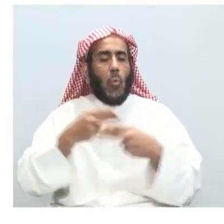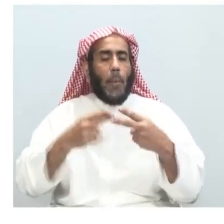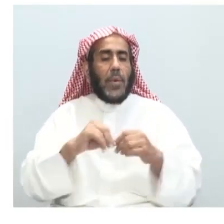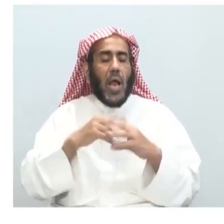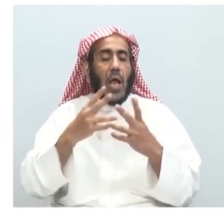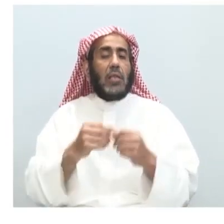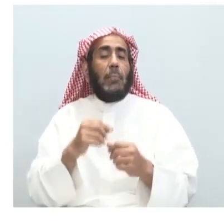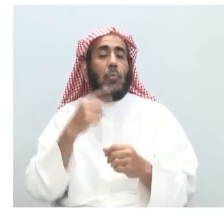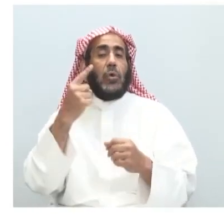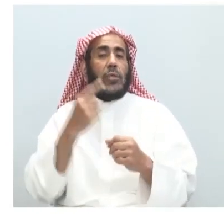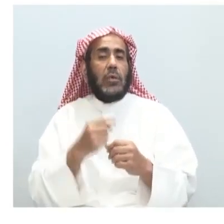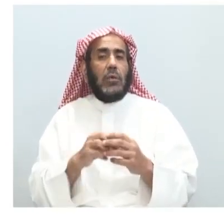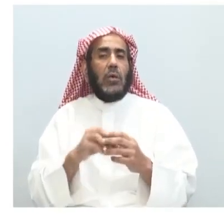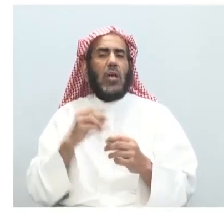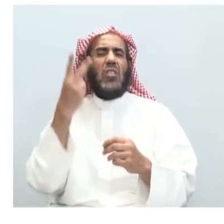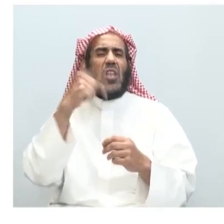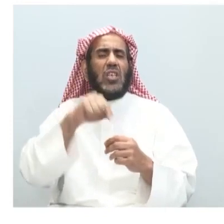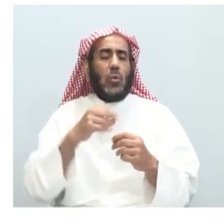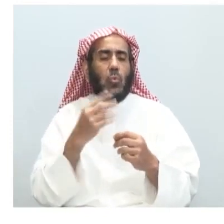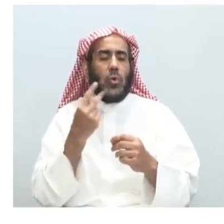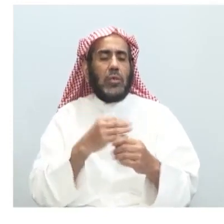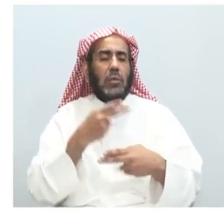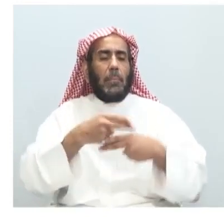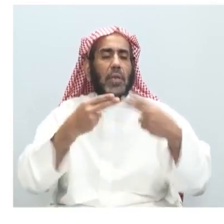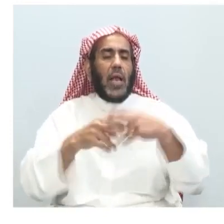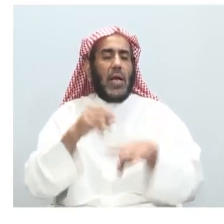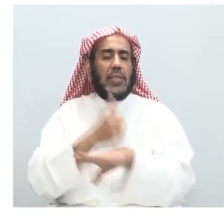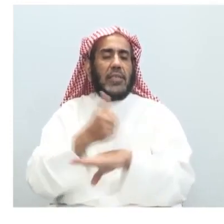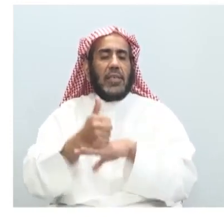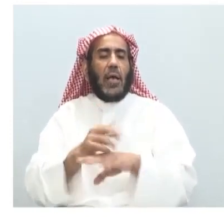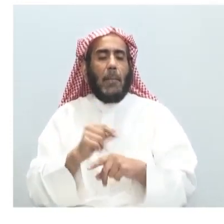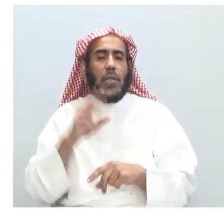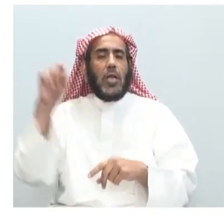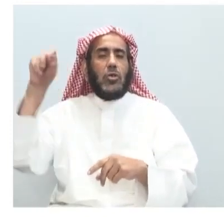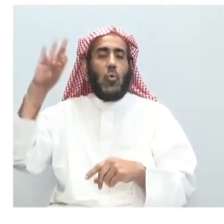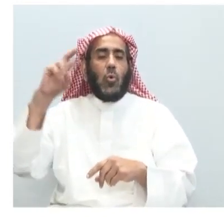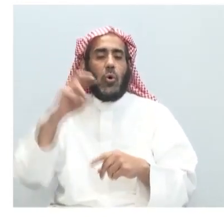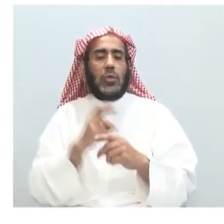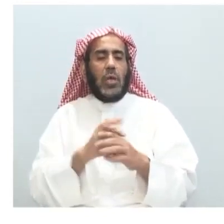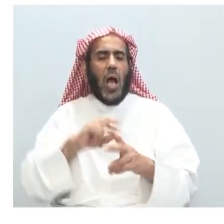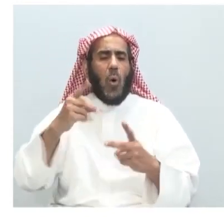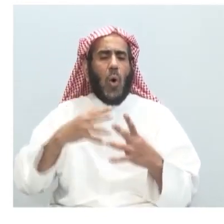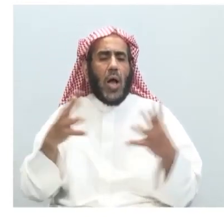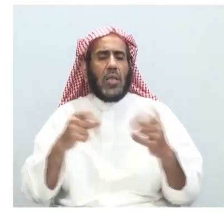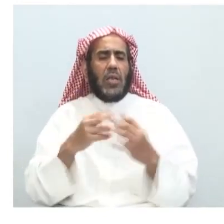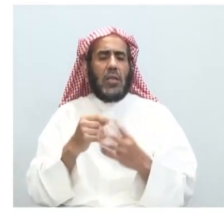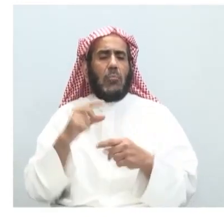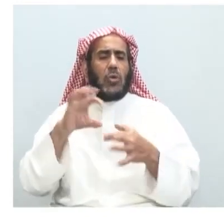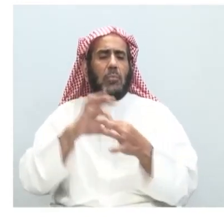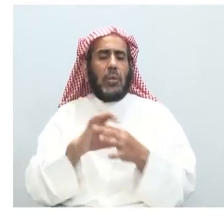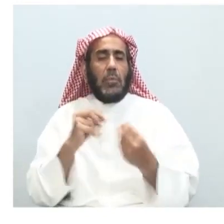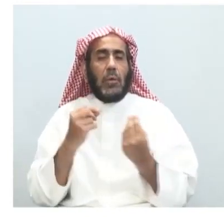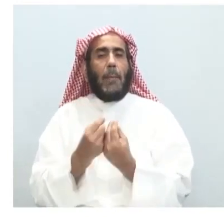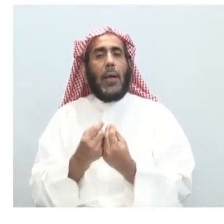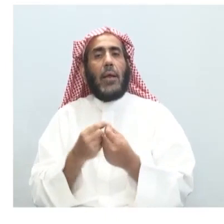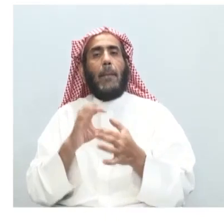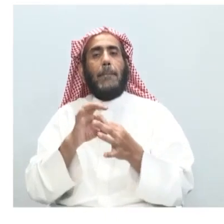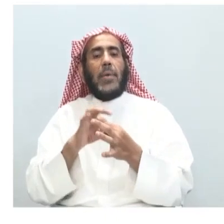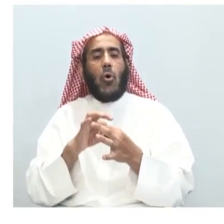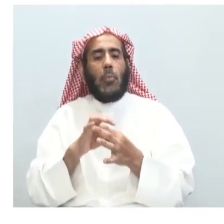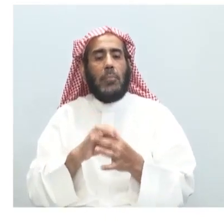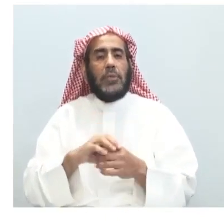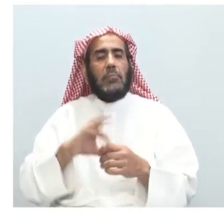من اكثر من وحده هنا 12 وحده بناء اساسيه من الجلوكوز او اكثر حتى من الجلوكوز مرتبطه